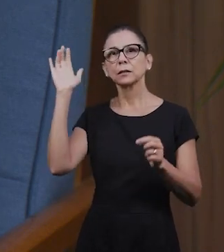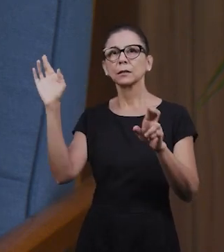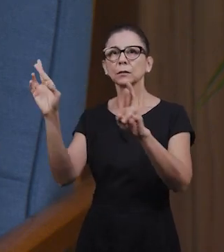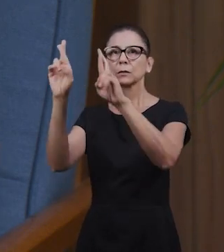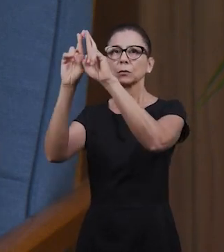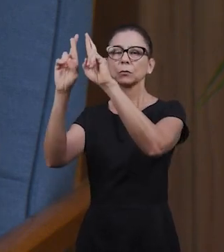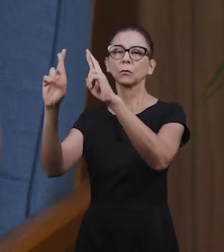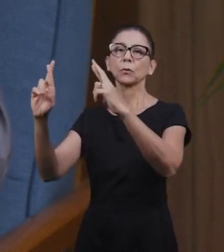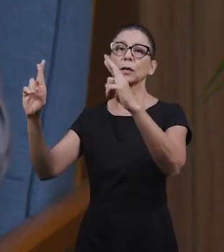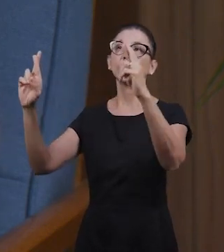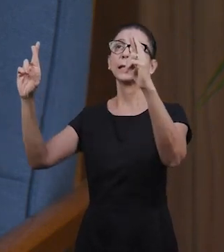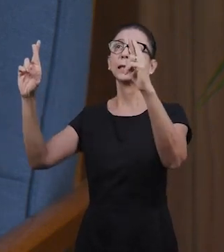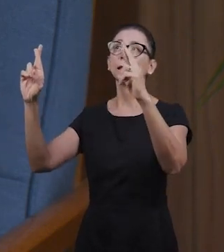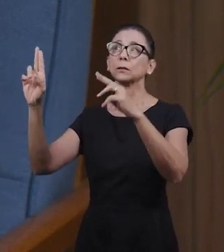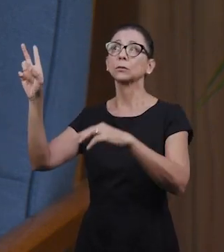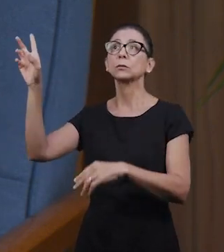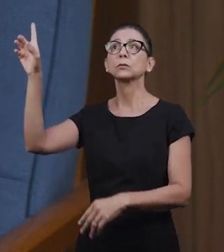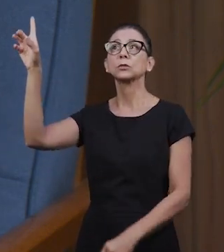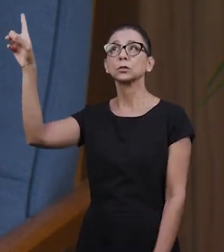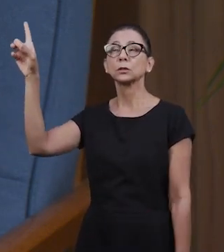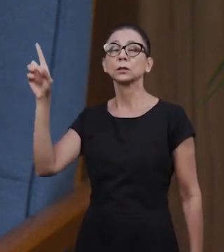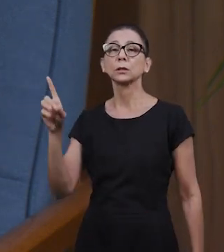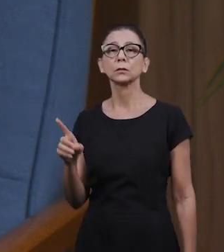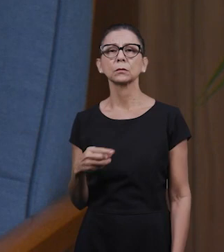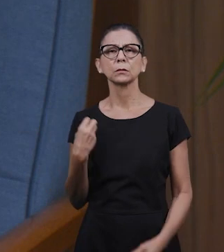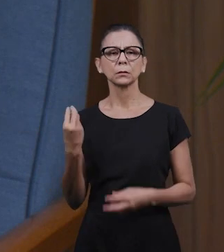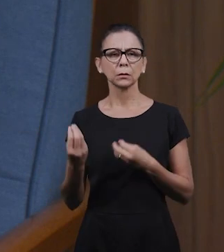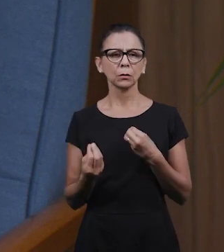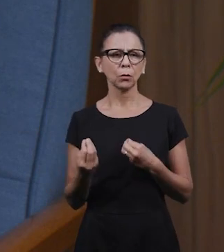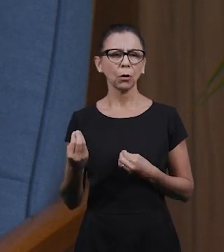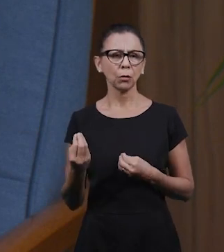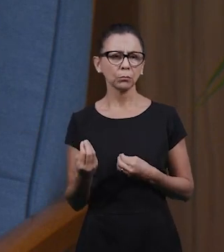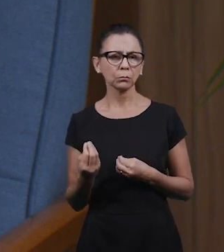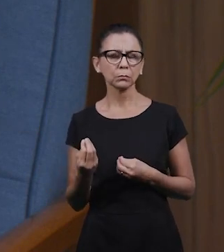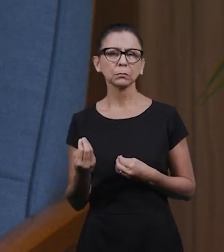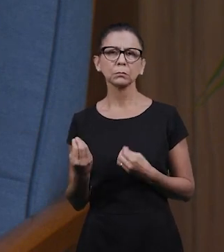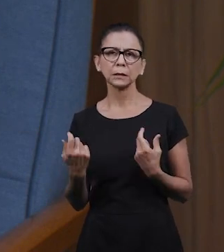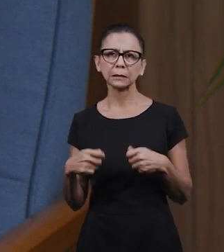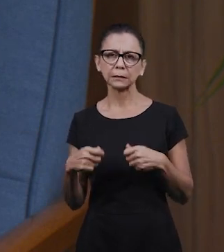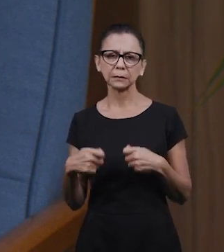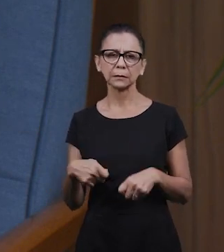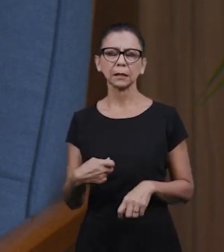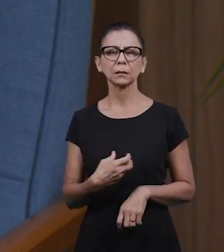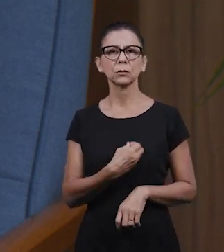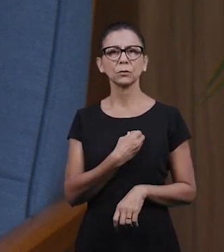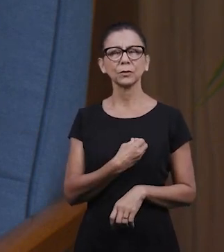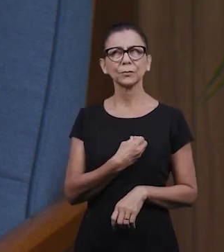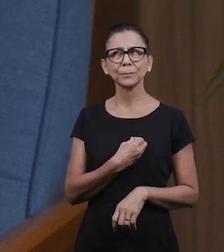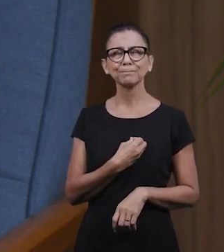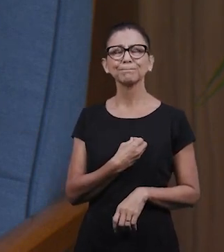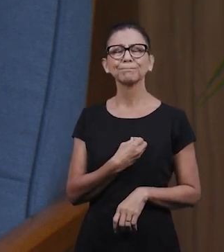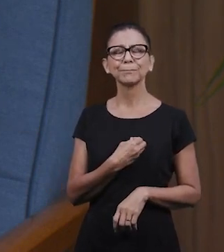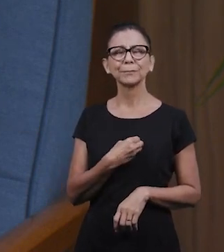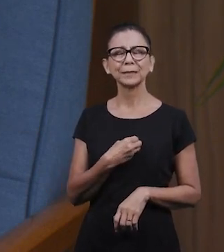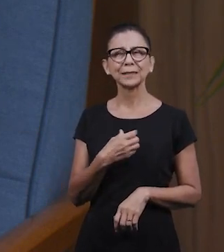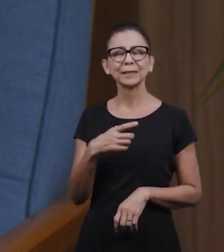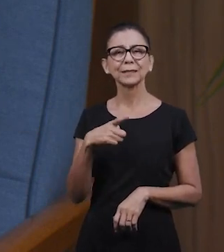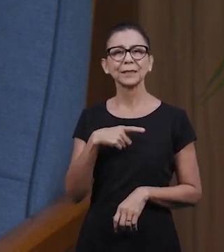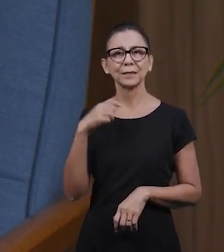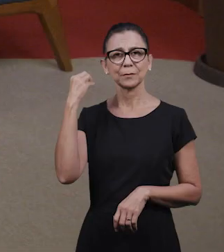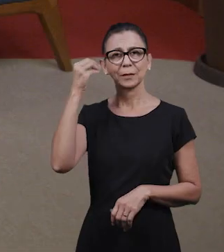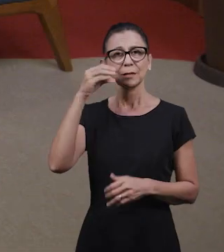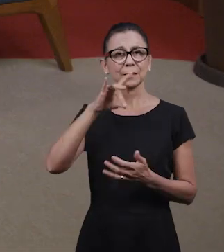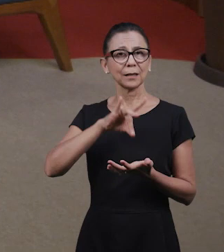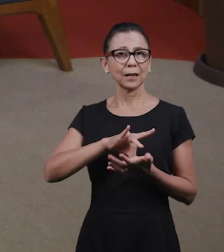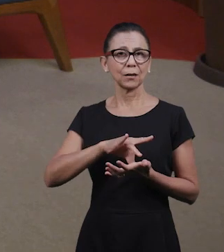comprendre le royaume, comprendre quel est le besoin que nous avons de vivre pour, en effet, avoir une expérience véritable